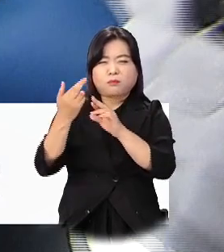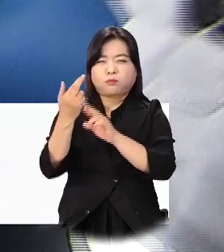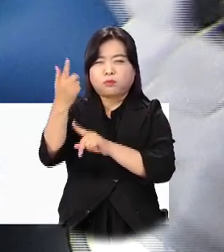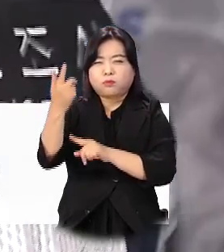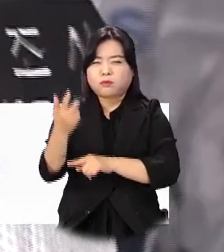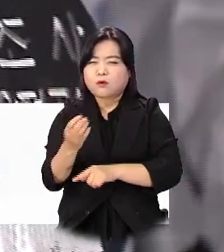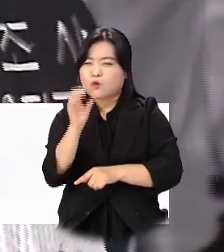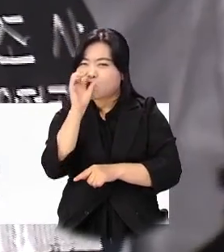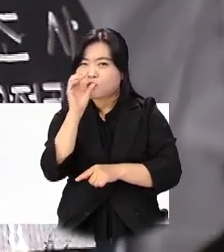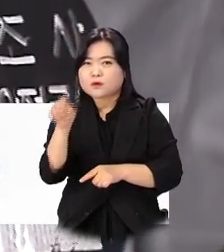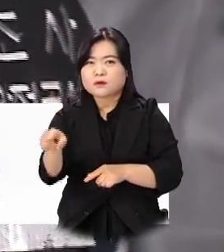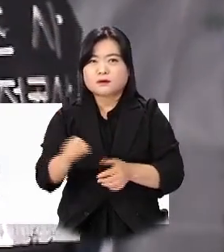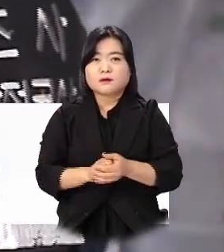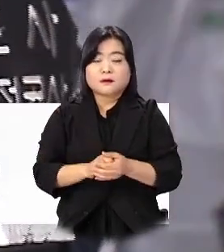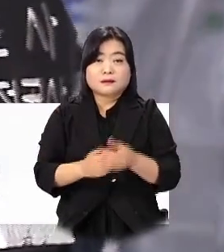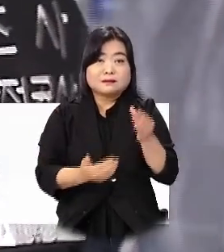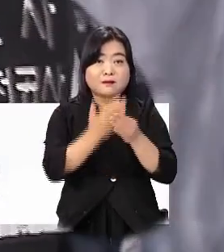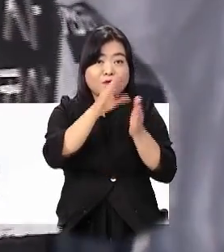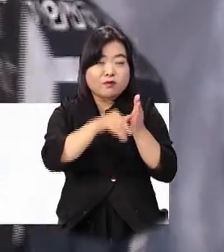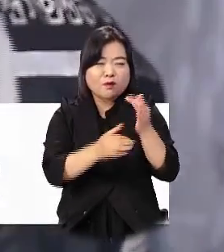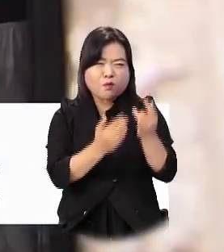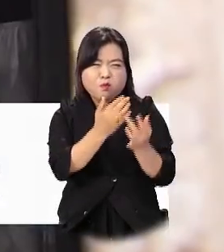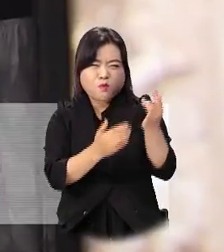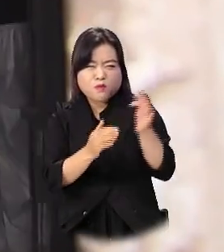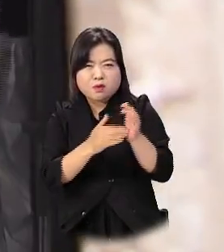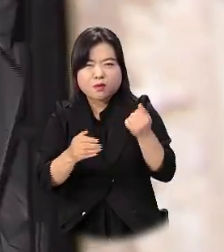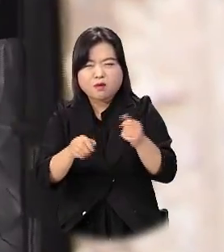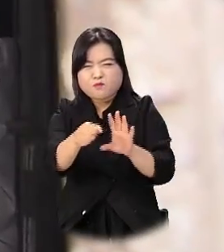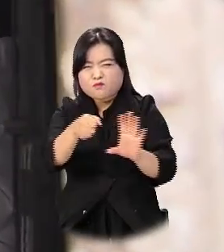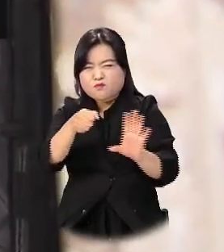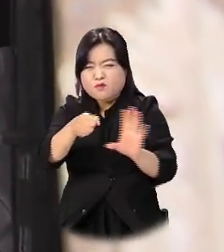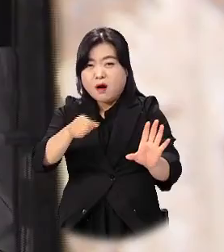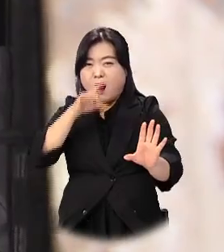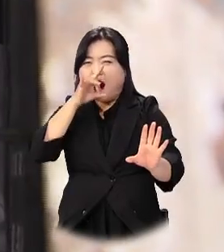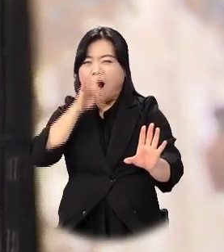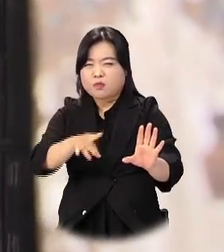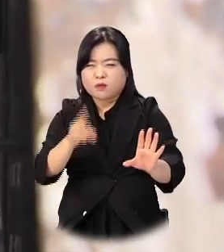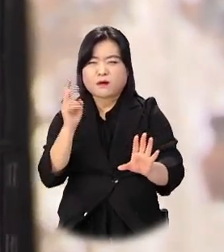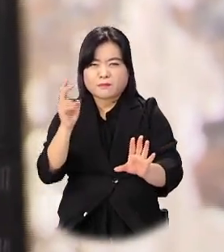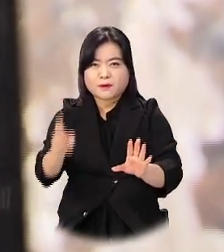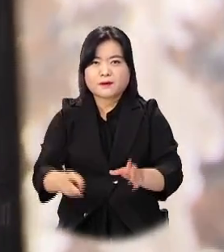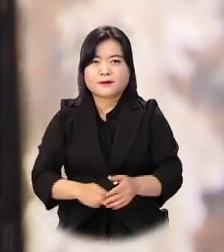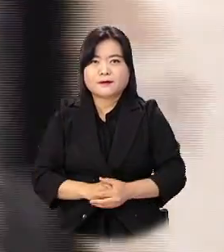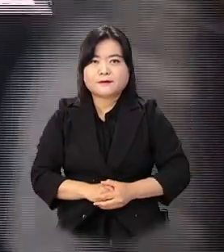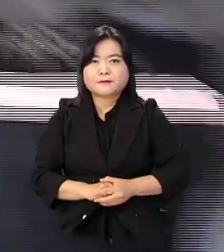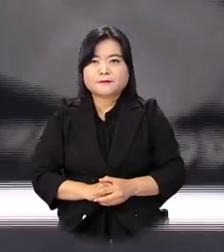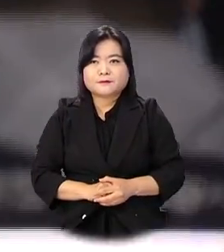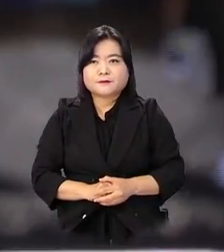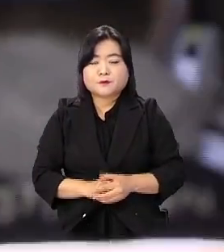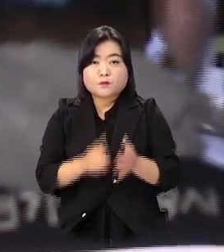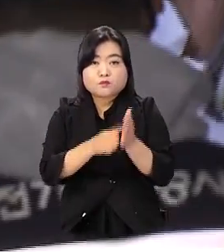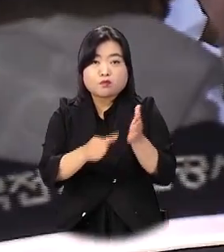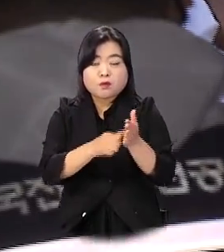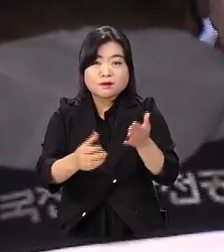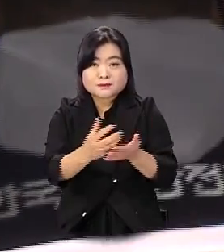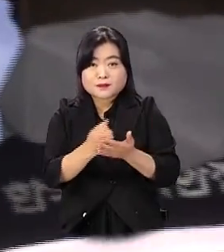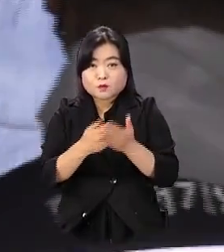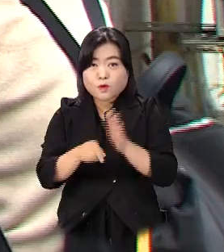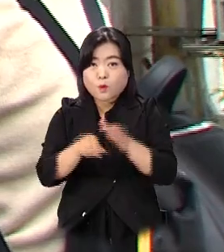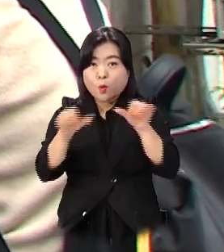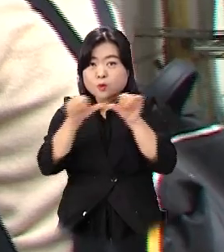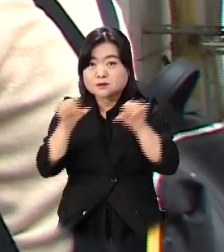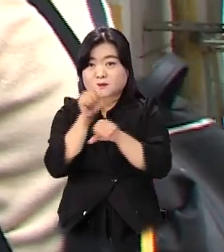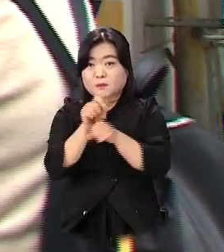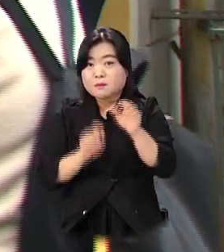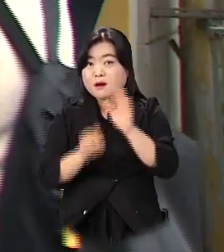있습니다. 사건 당시 화마 때문에 문을 열 수 없는 상황이었던 것으로 보입니다. 물건을 챙기기 위해 5층